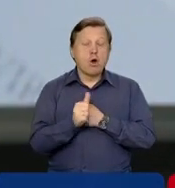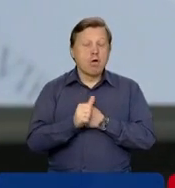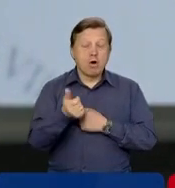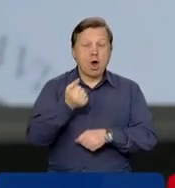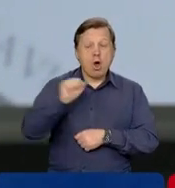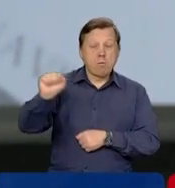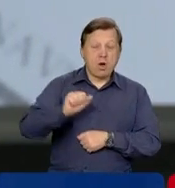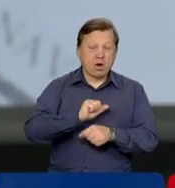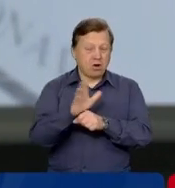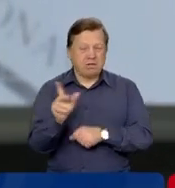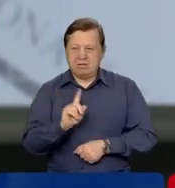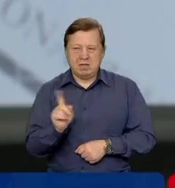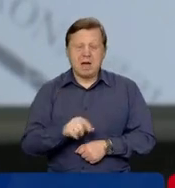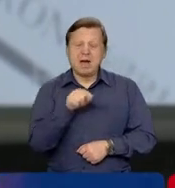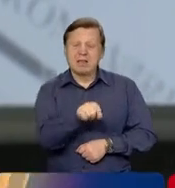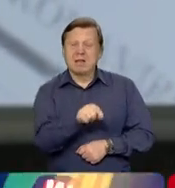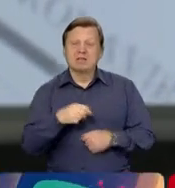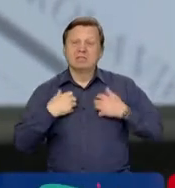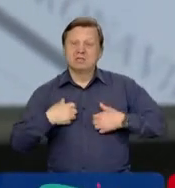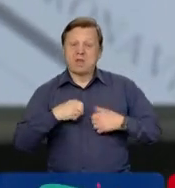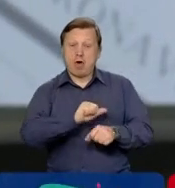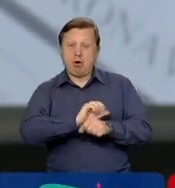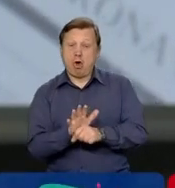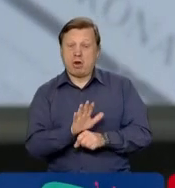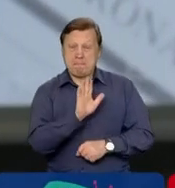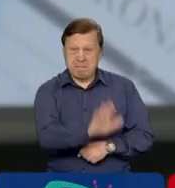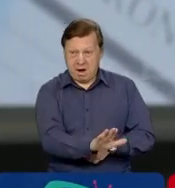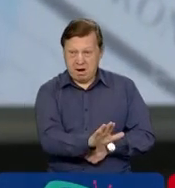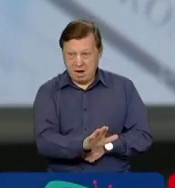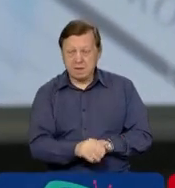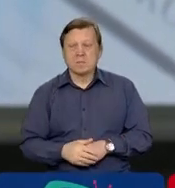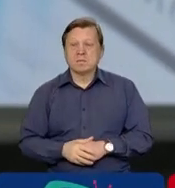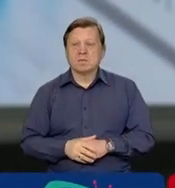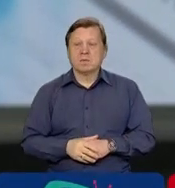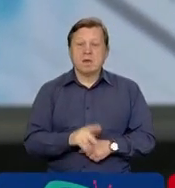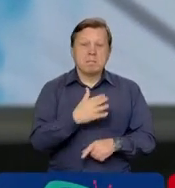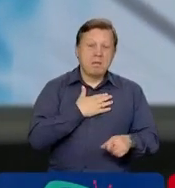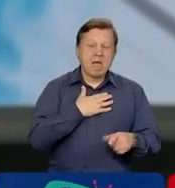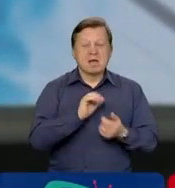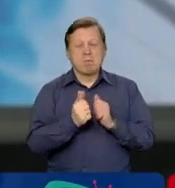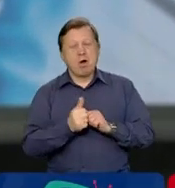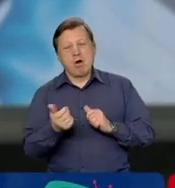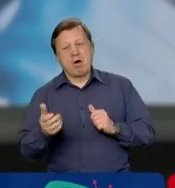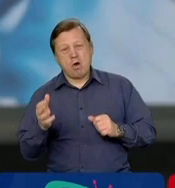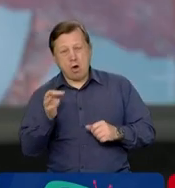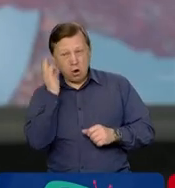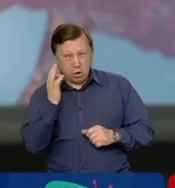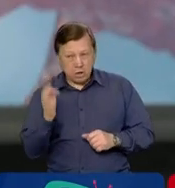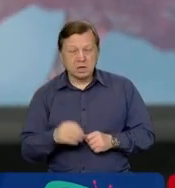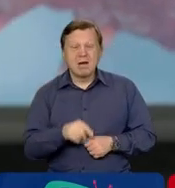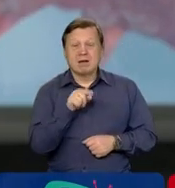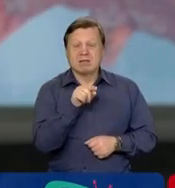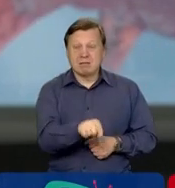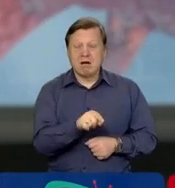koronawirusa. Te zwierzęce wirusy, które znajdują się u zwierząt takich jak pies czy kot, te koronawirusy, one nie